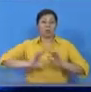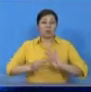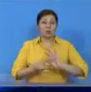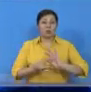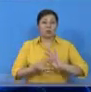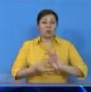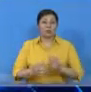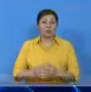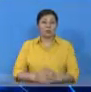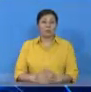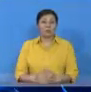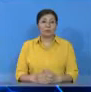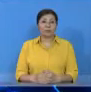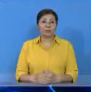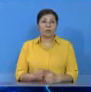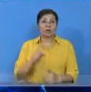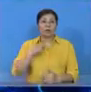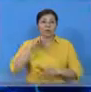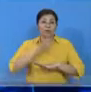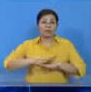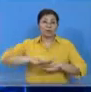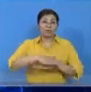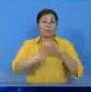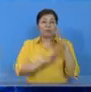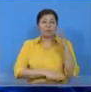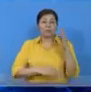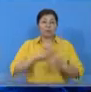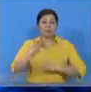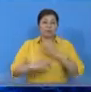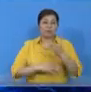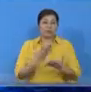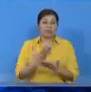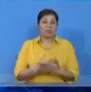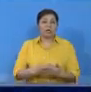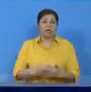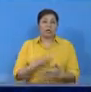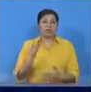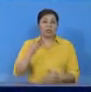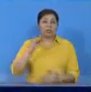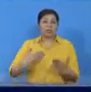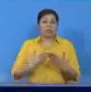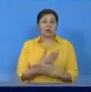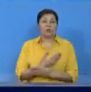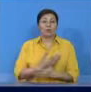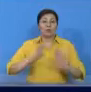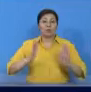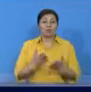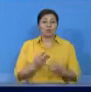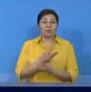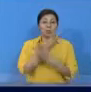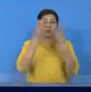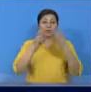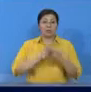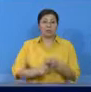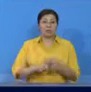отметили специалисты. В России за последние сутки выявлено 4065 новых случаев заражения COVID-19. Из